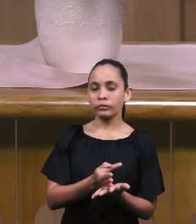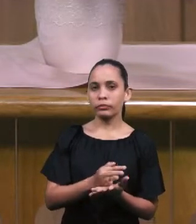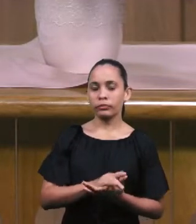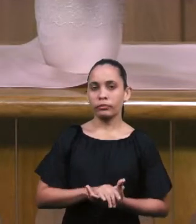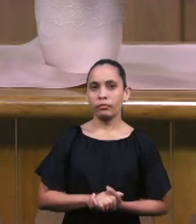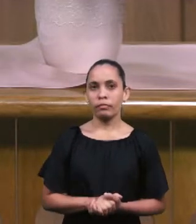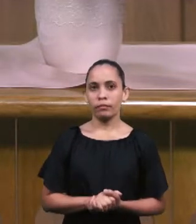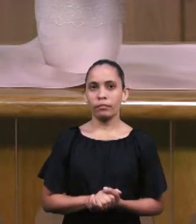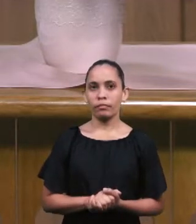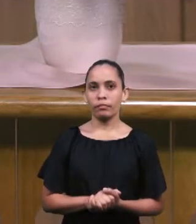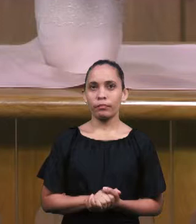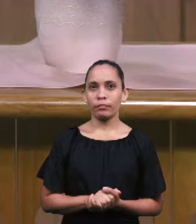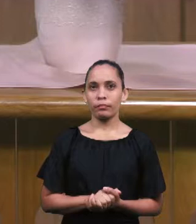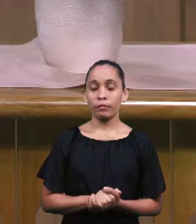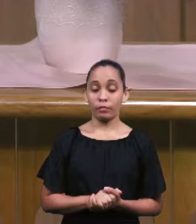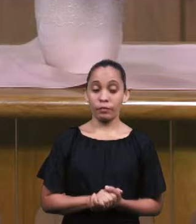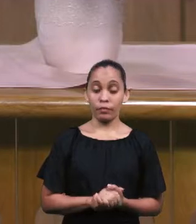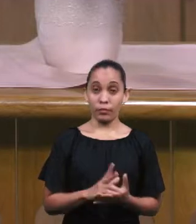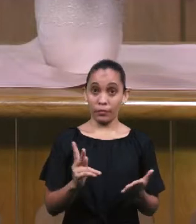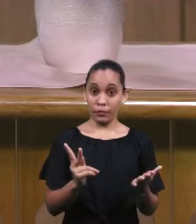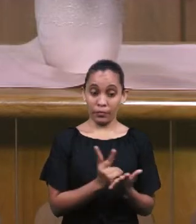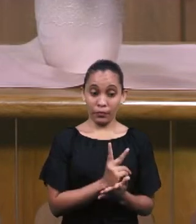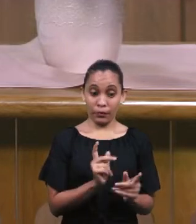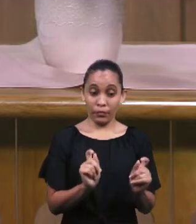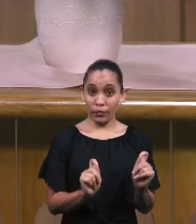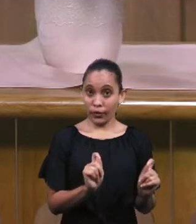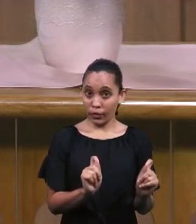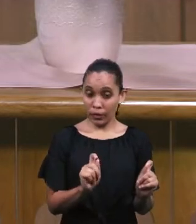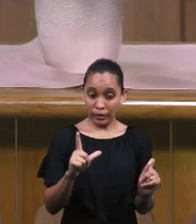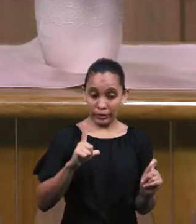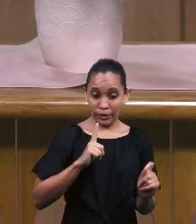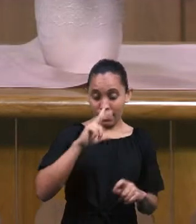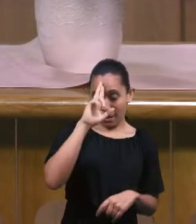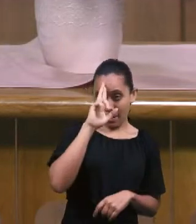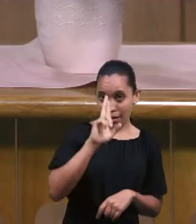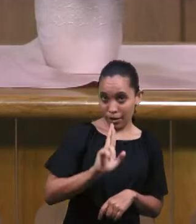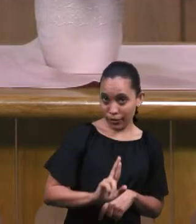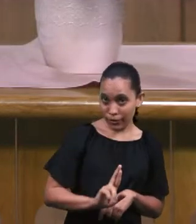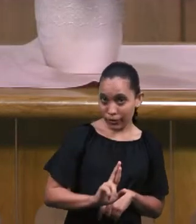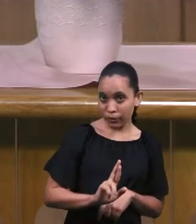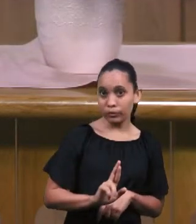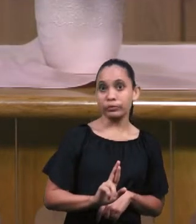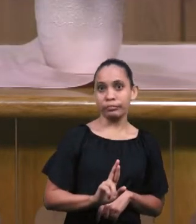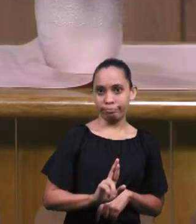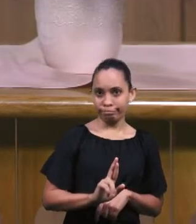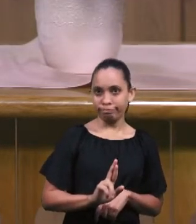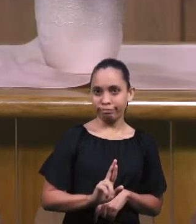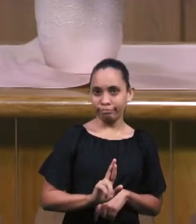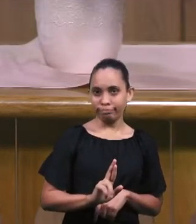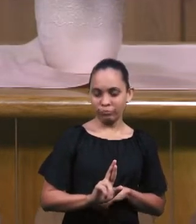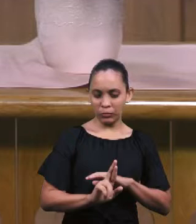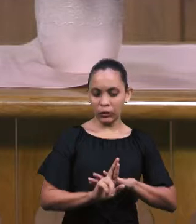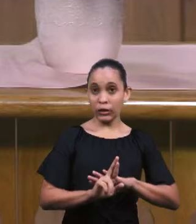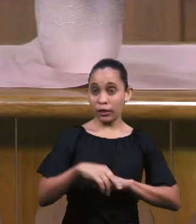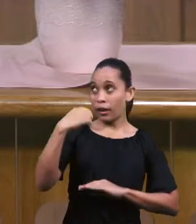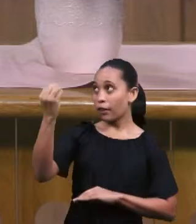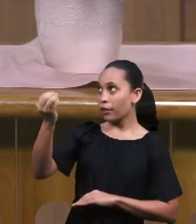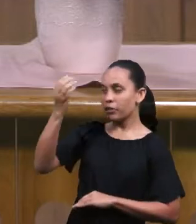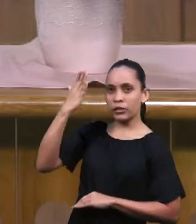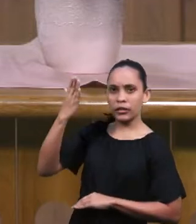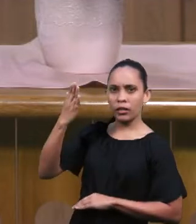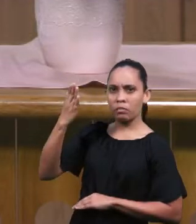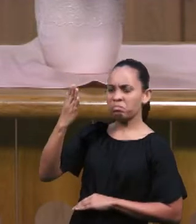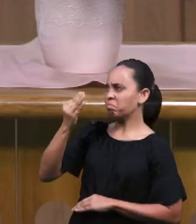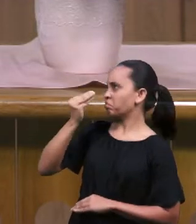s'est établie sur la théologie, sur la philosophie pour subsister. Parce que c'est la raison qui dispense la